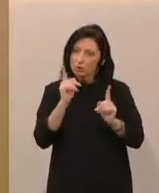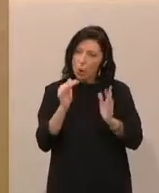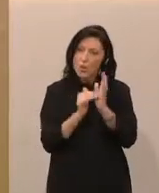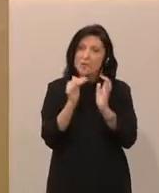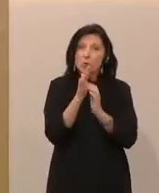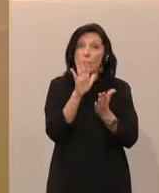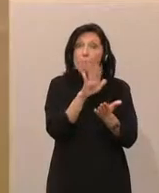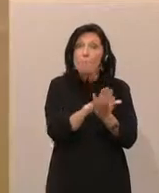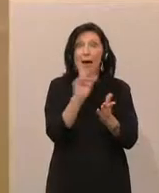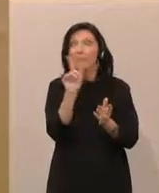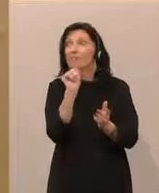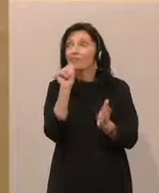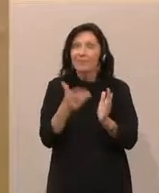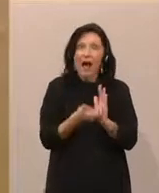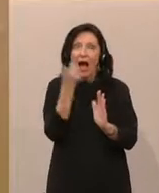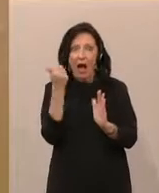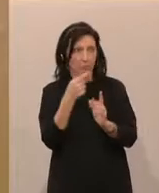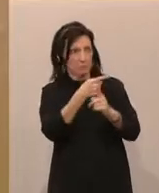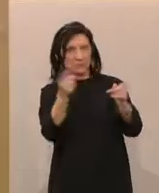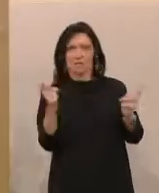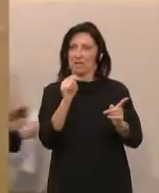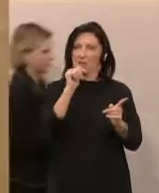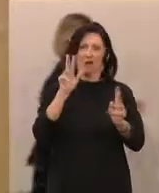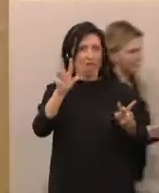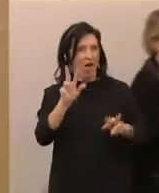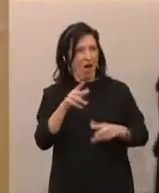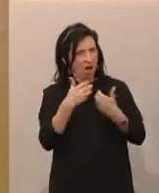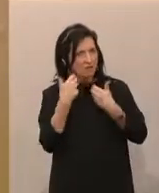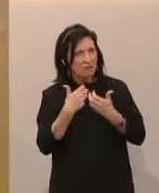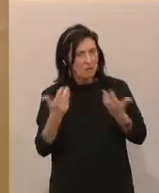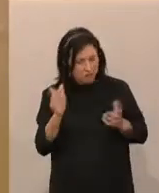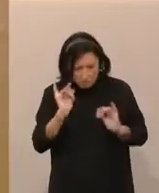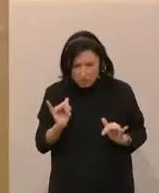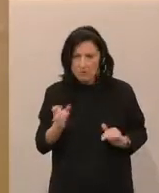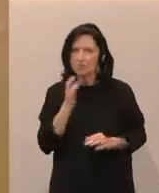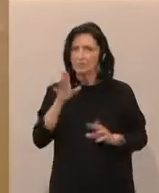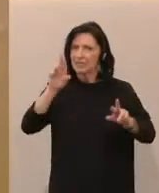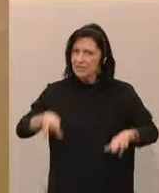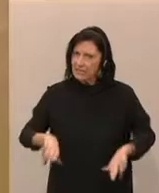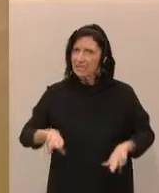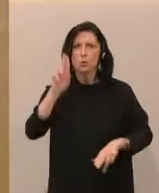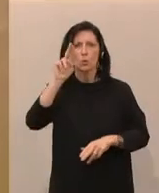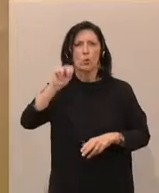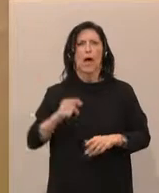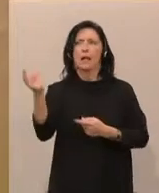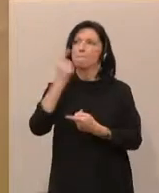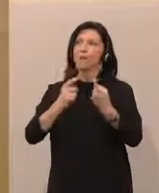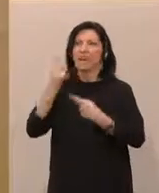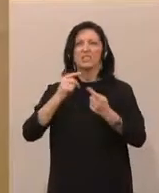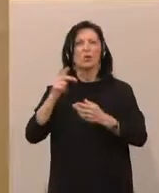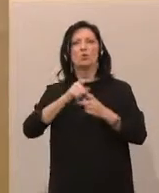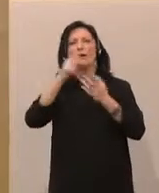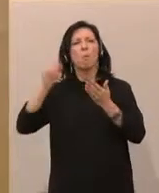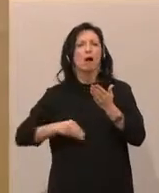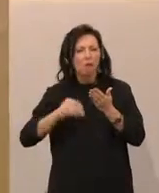bleibt und nicht abgeschafft wird auch wenn sie immer die unwort der wahrheit sagen ja und wir stehen auch dazu es war richtig den migrations park nein zu sagen unter